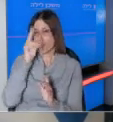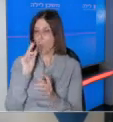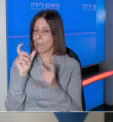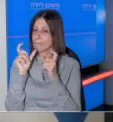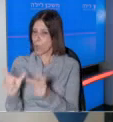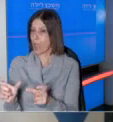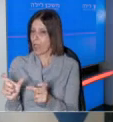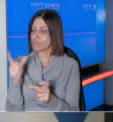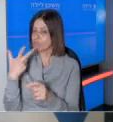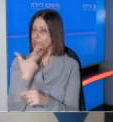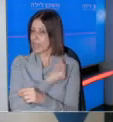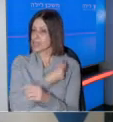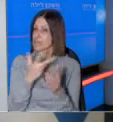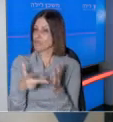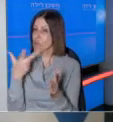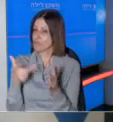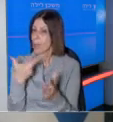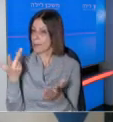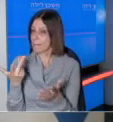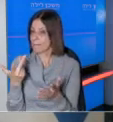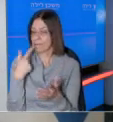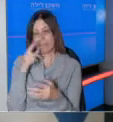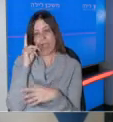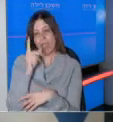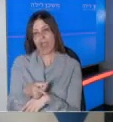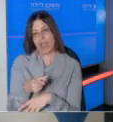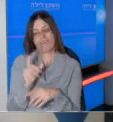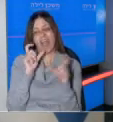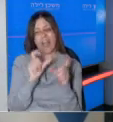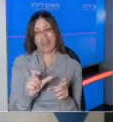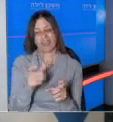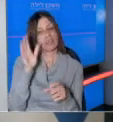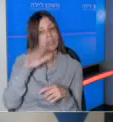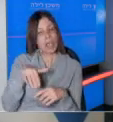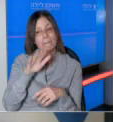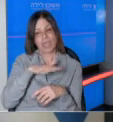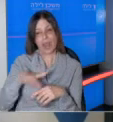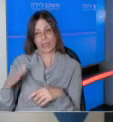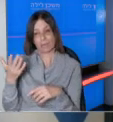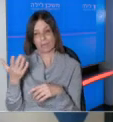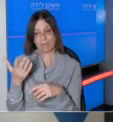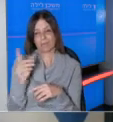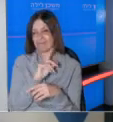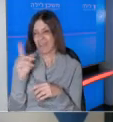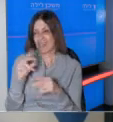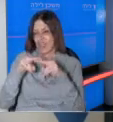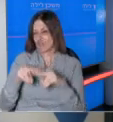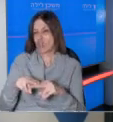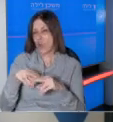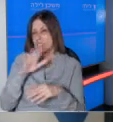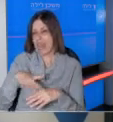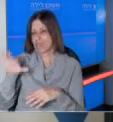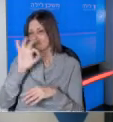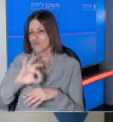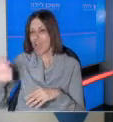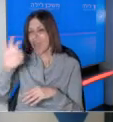מוגן שהתחסן 3 פעמים, חייב להגן גם על ילדיו. אל תותירו את הילדים